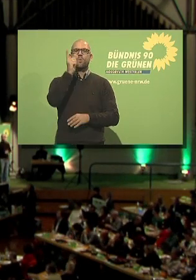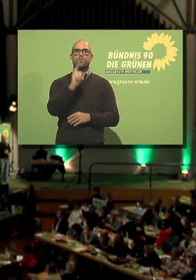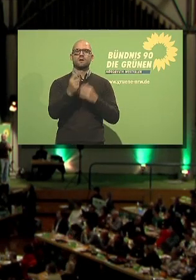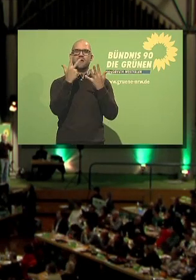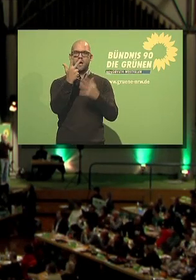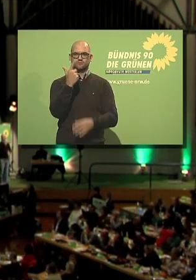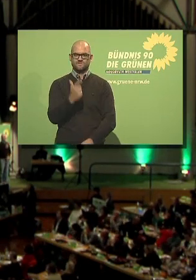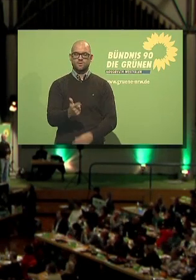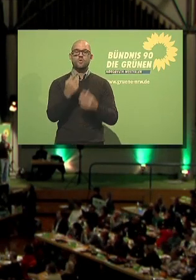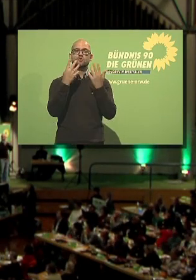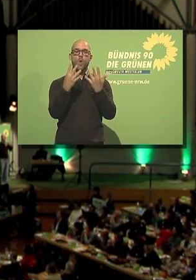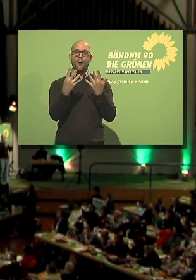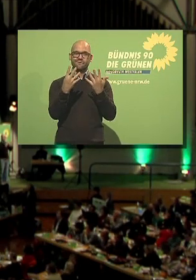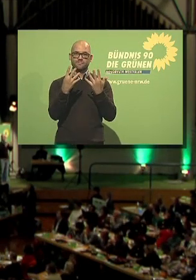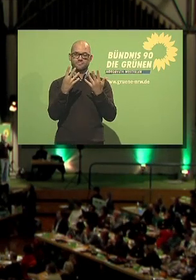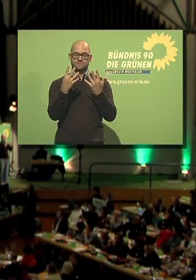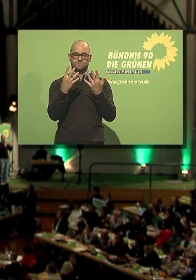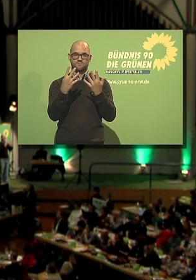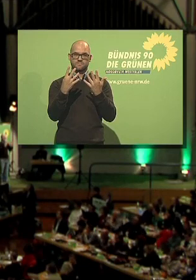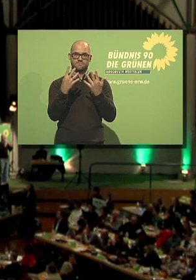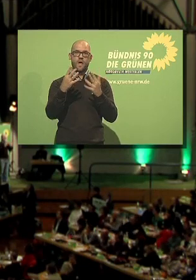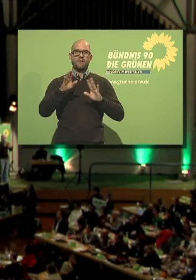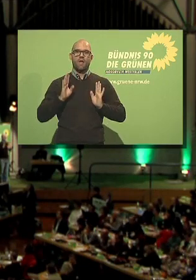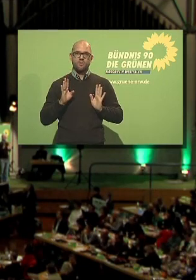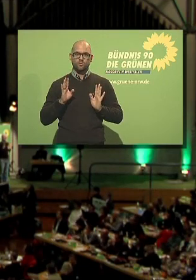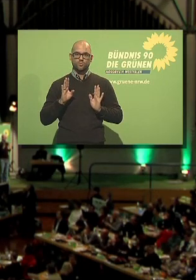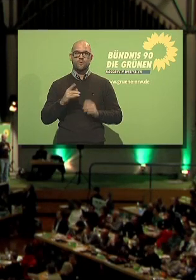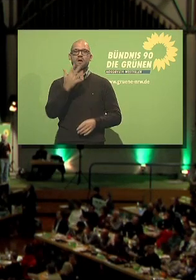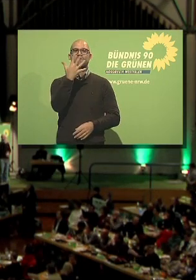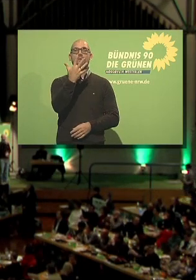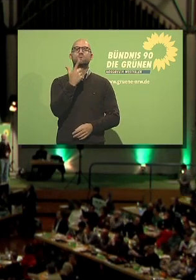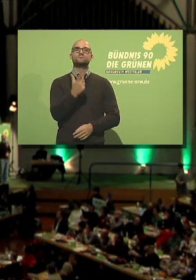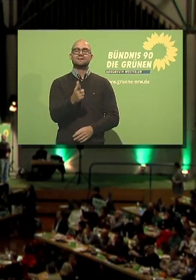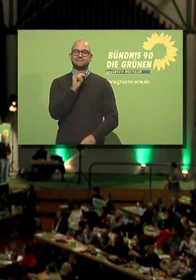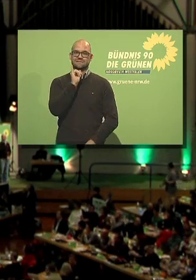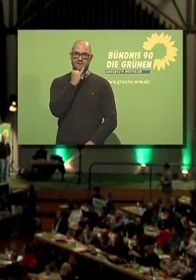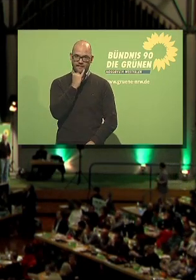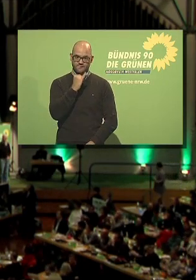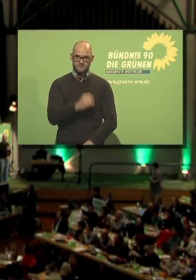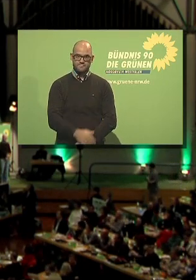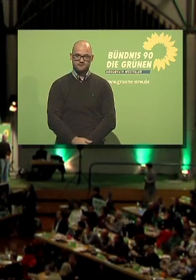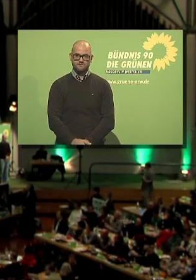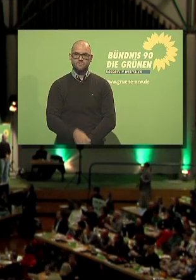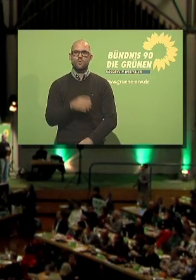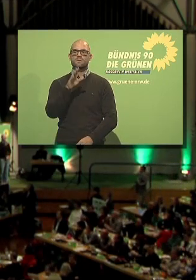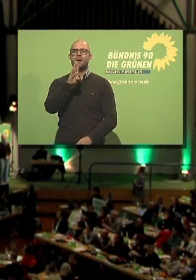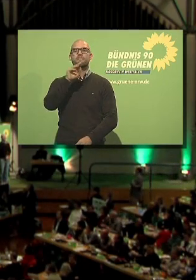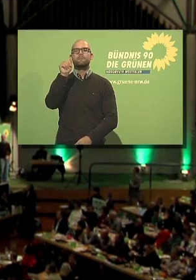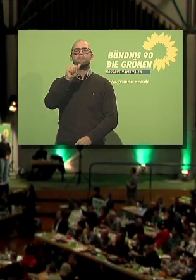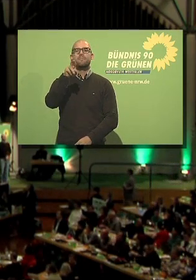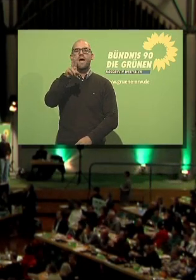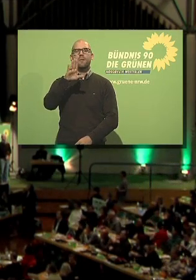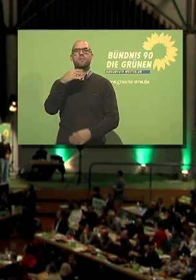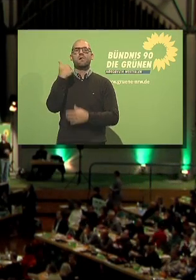gab 9 Enthaltungen, 25 Nein-Stimmen und auf Bärbel entfielen